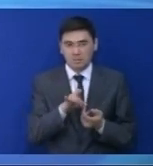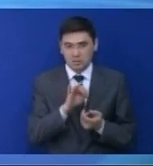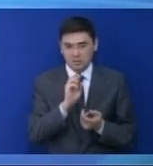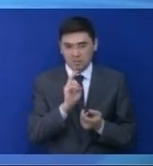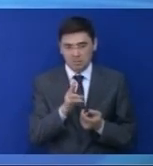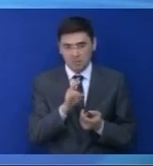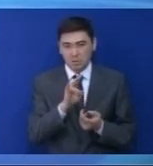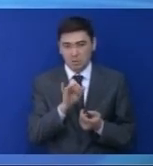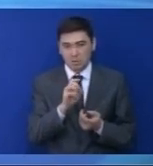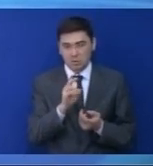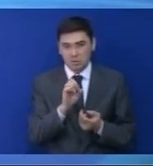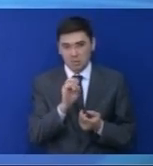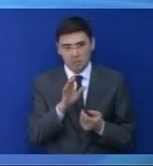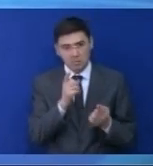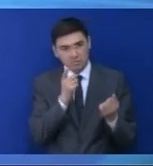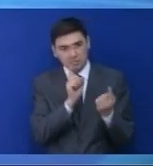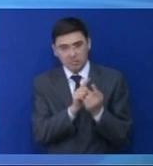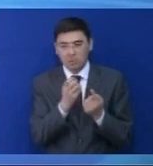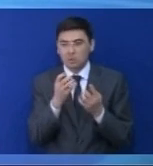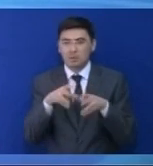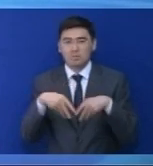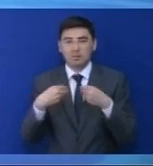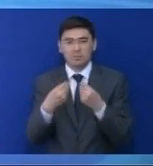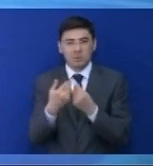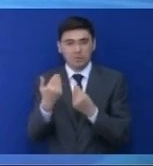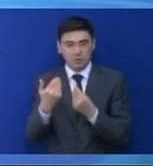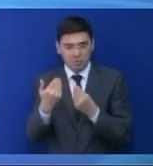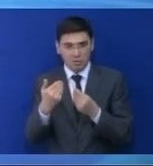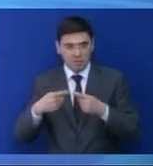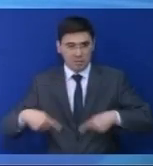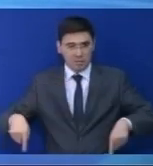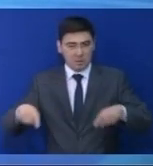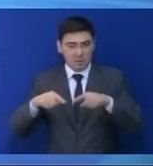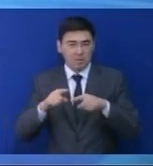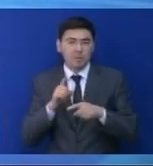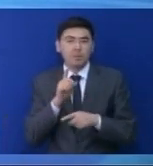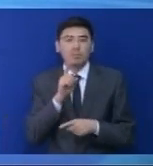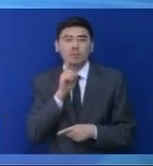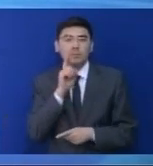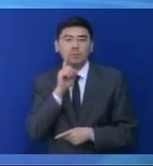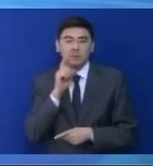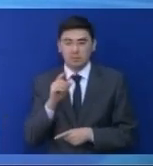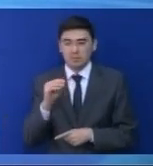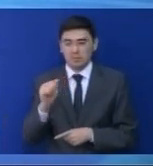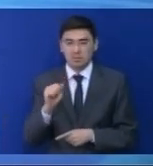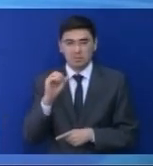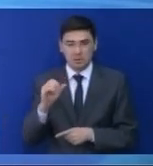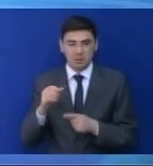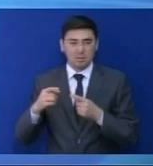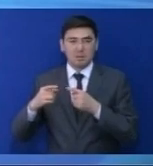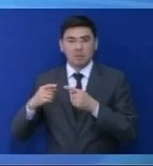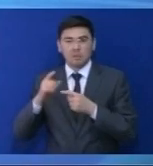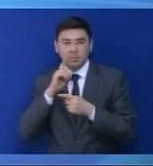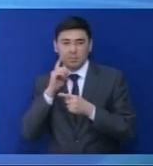Нүркеновпен кездесті. Сонымен қатар жанұя орталығы қоғамдық қорының базасында жас отбасыларды қабылдау